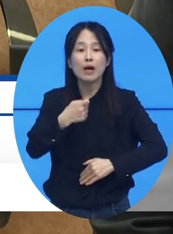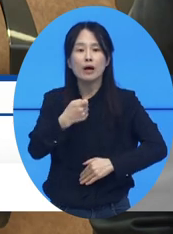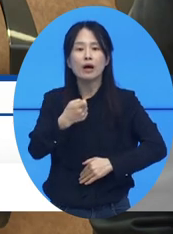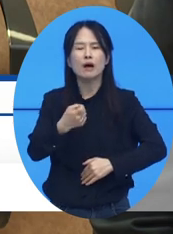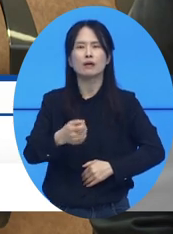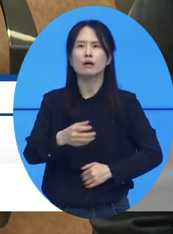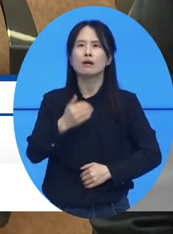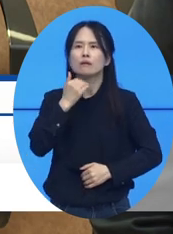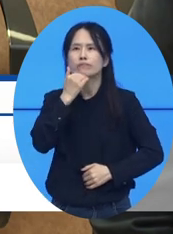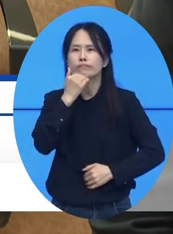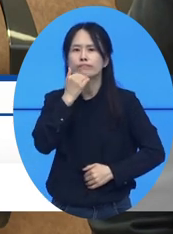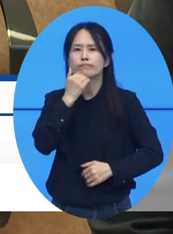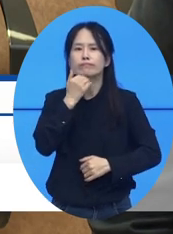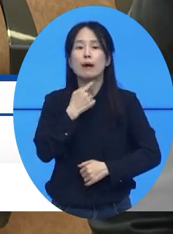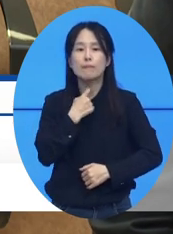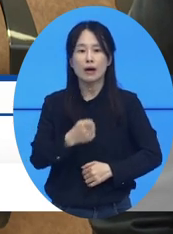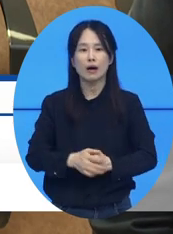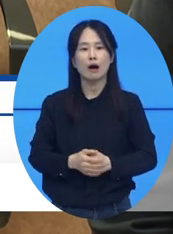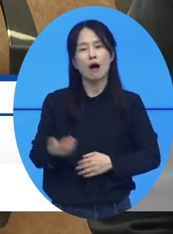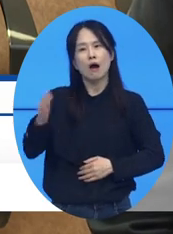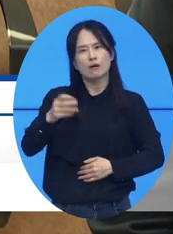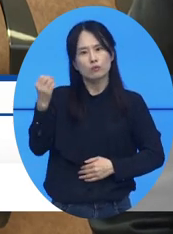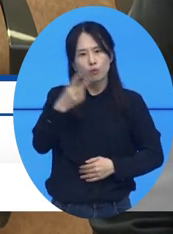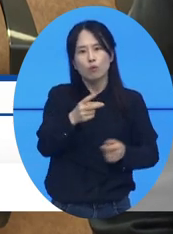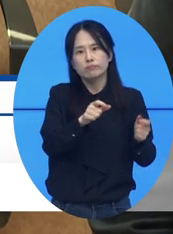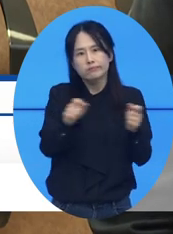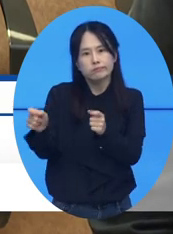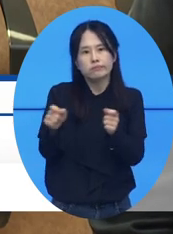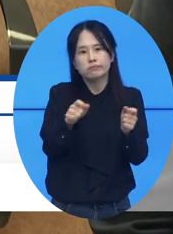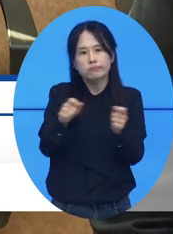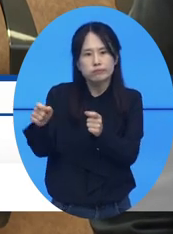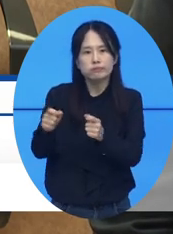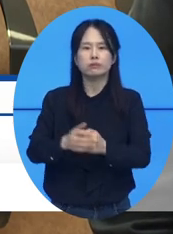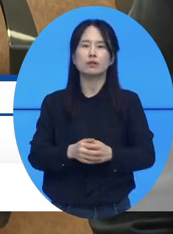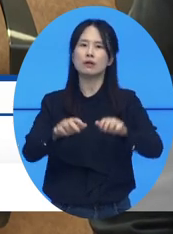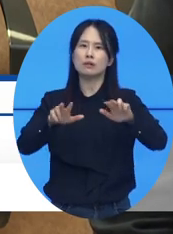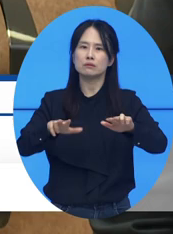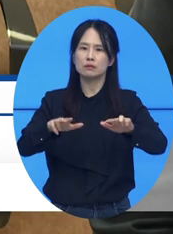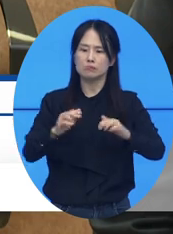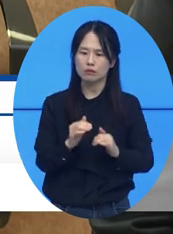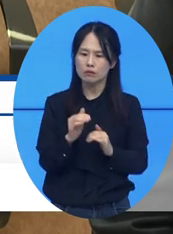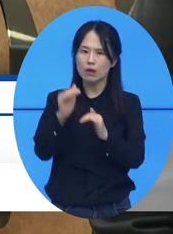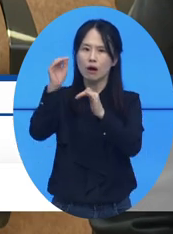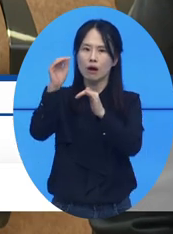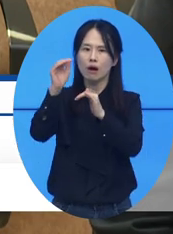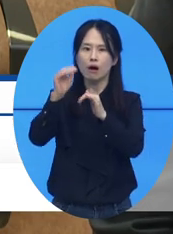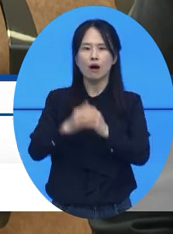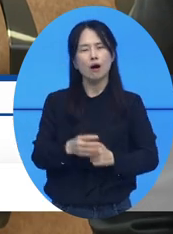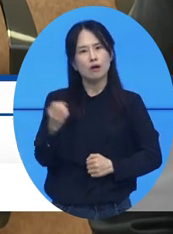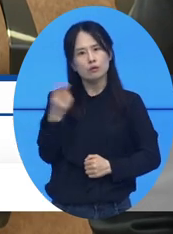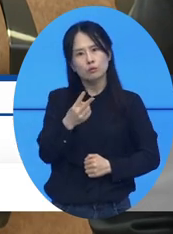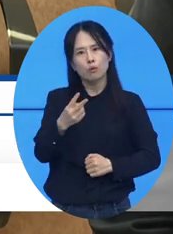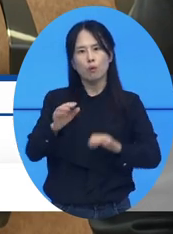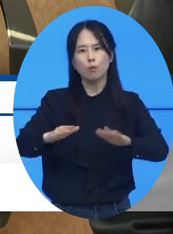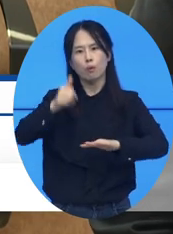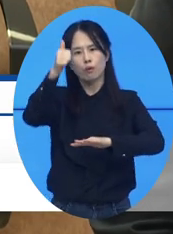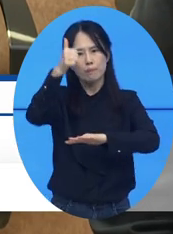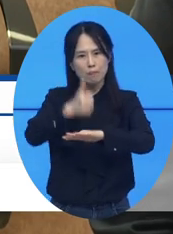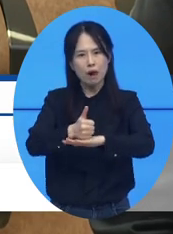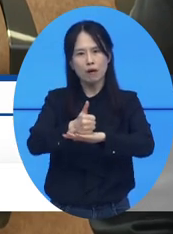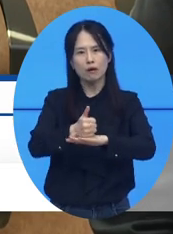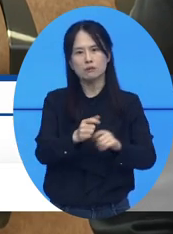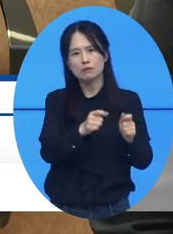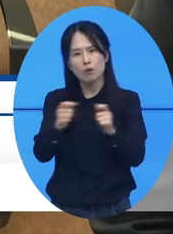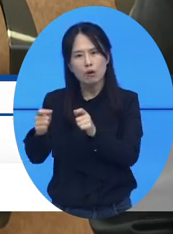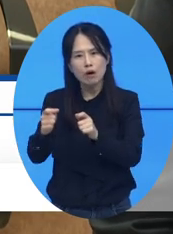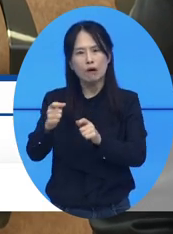아주 학수고대하고 기다렸는데 이게 또 미뤄졌고 지금 이제 이런 절차 또 다 밟다 보면 또 연말까지도 갈 수 있고 이제